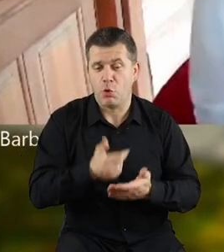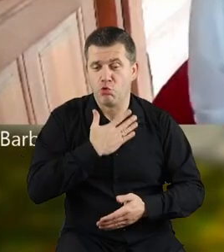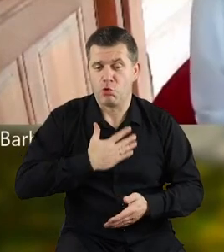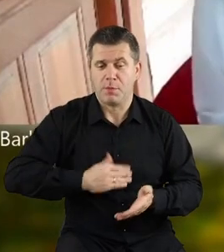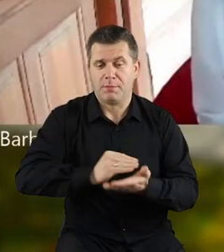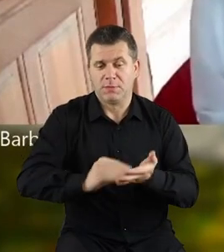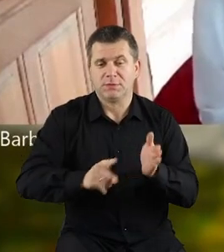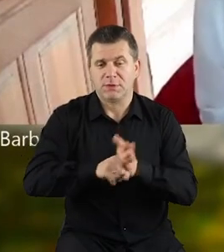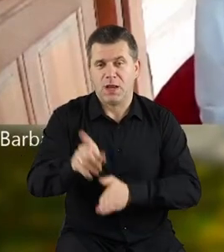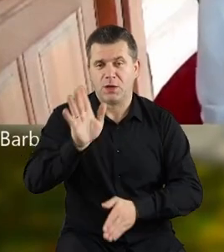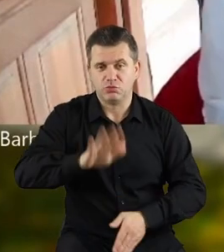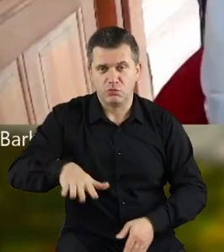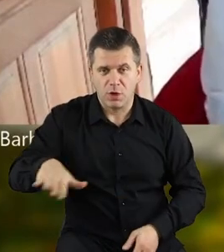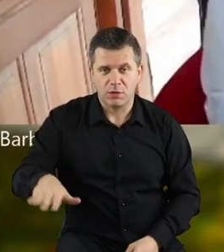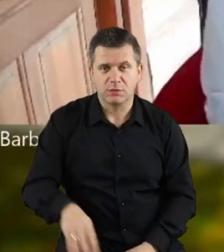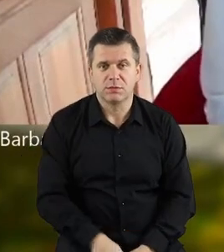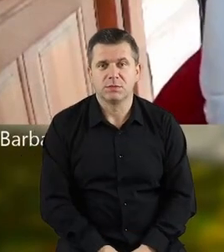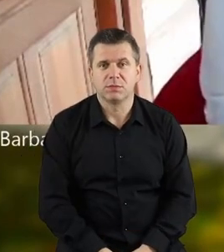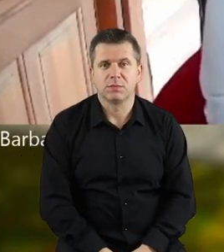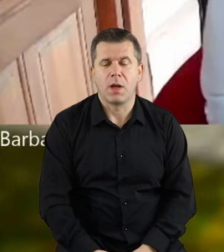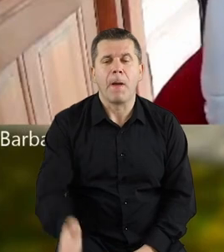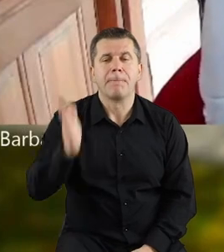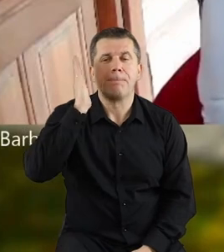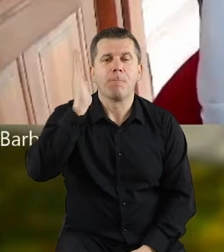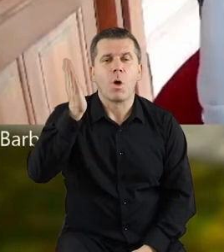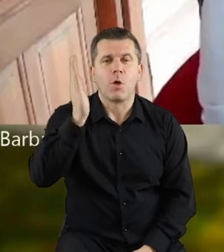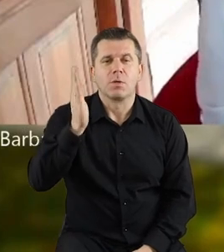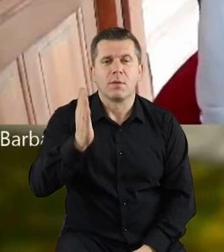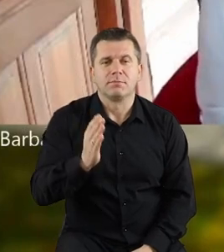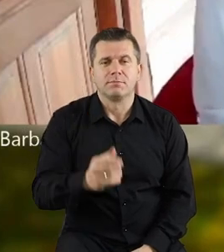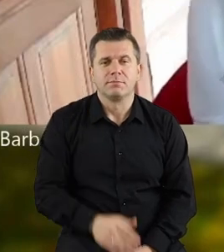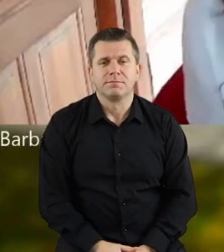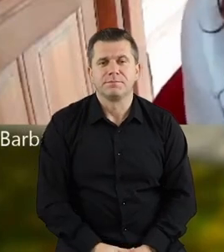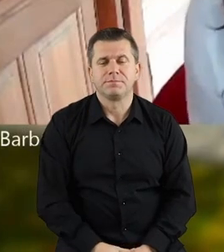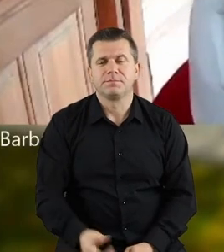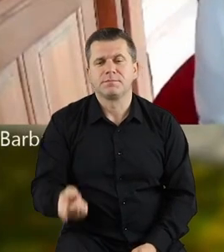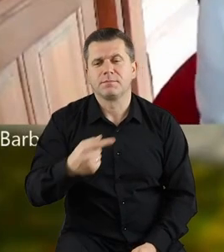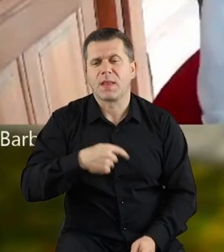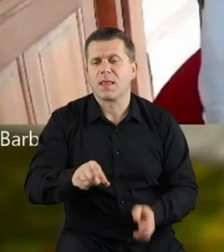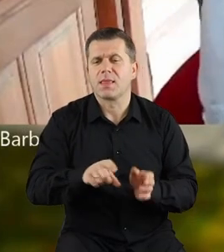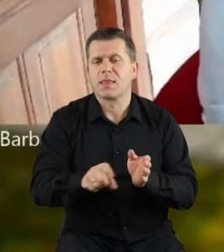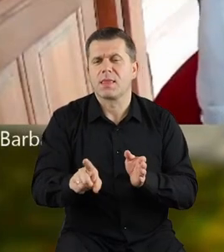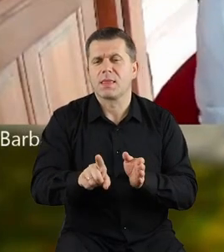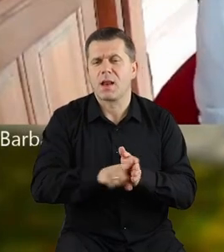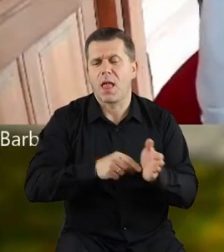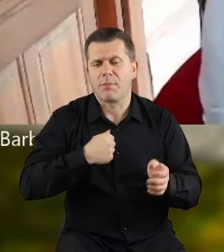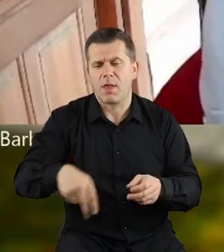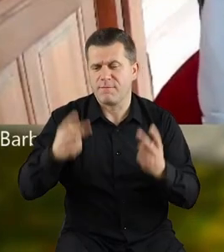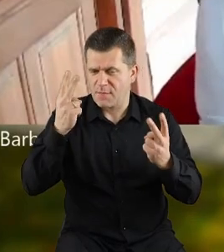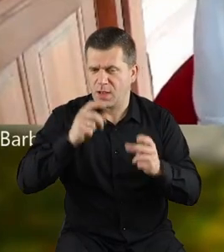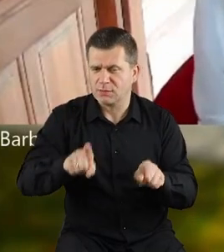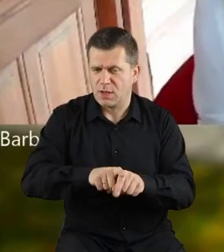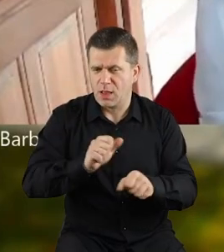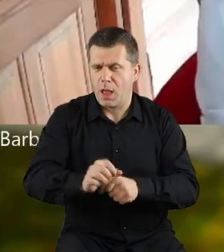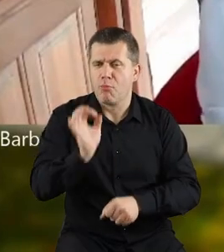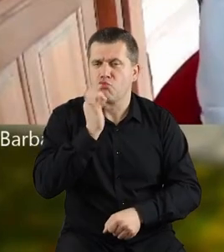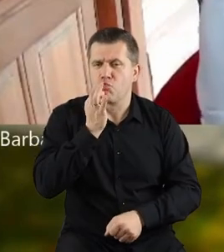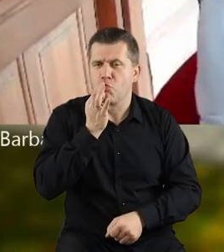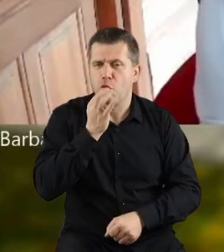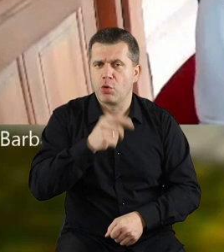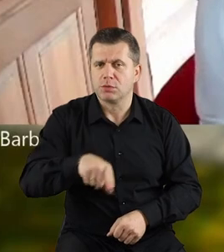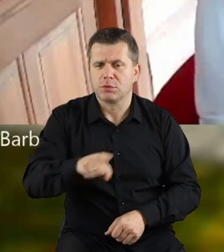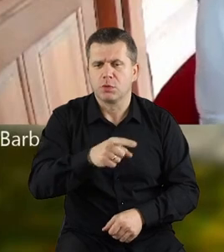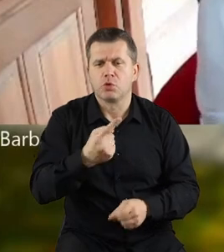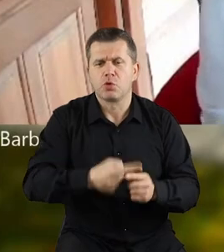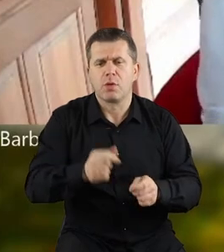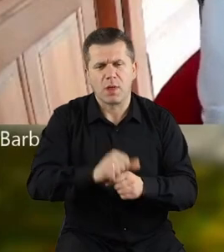szczerze, lubię pisać dla dzieci. Potem z kolei takim odbiorcą ważnym jest dla mnie młodzież, bo